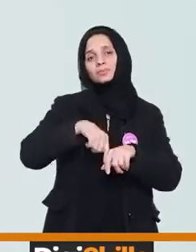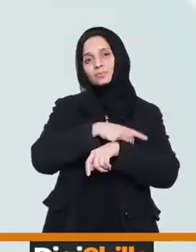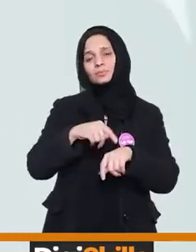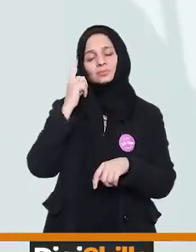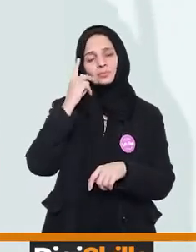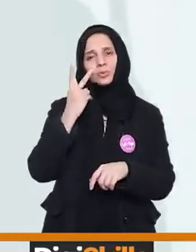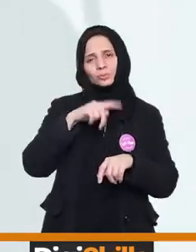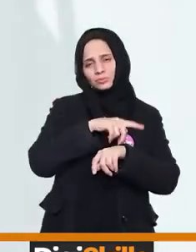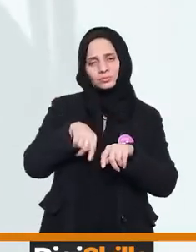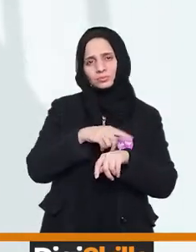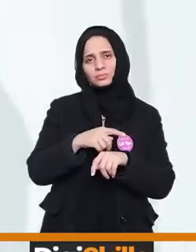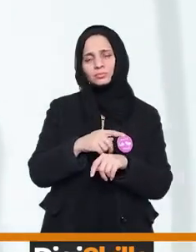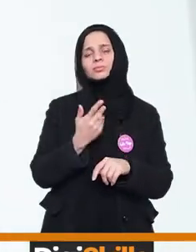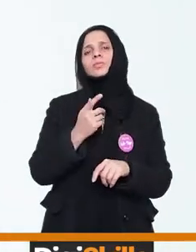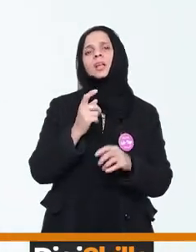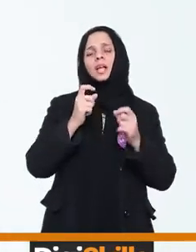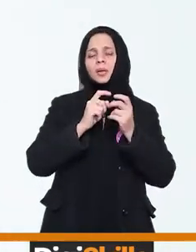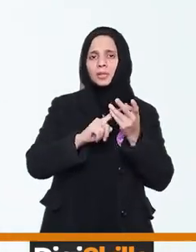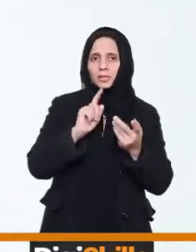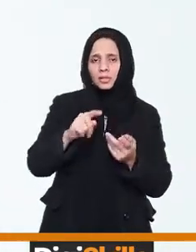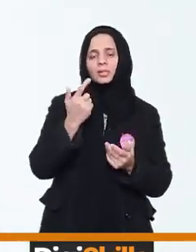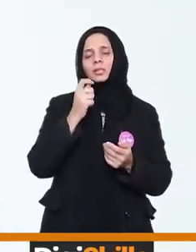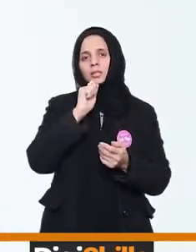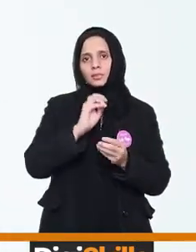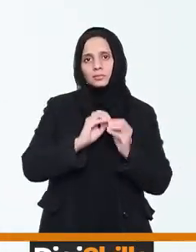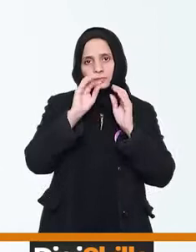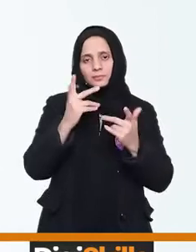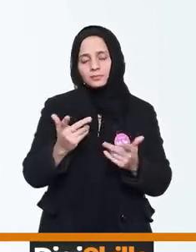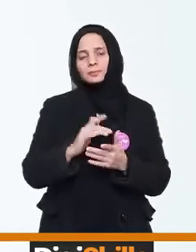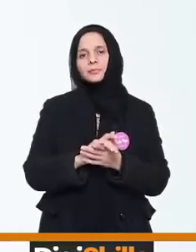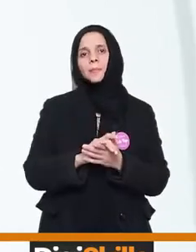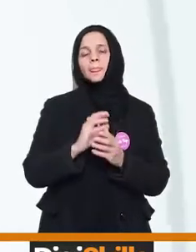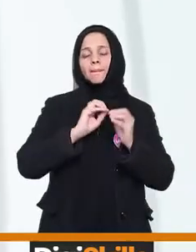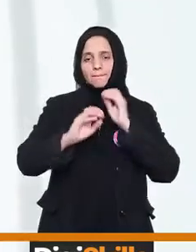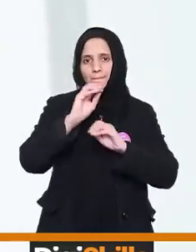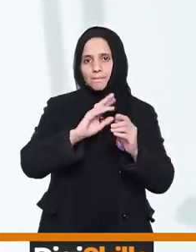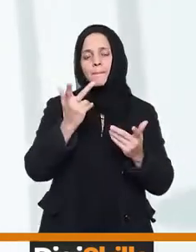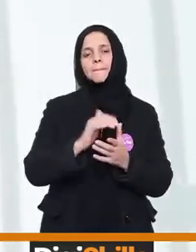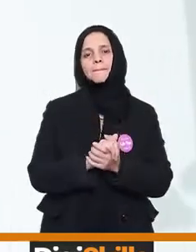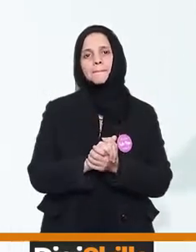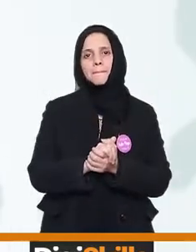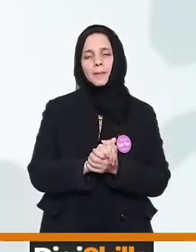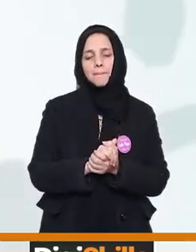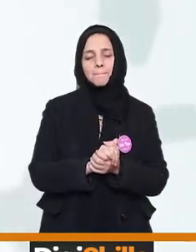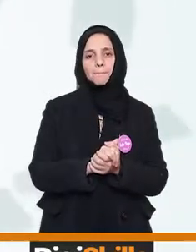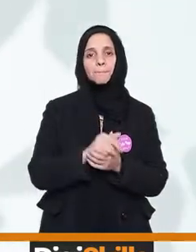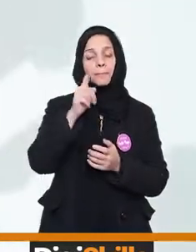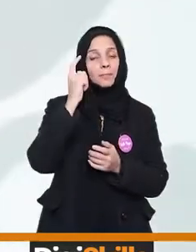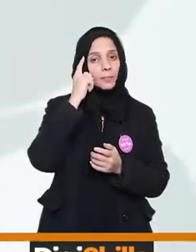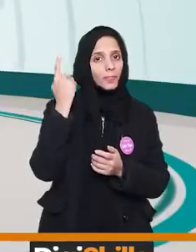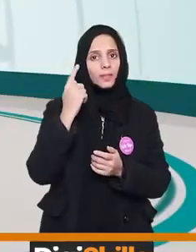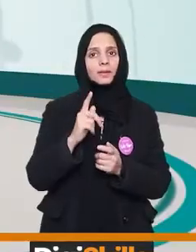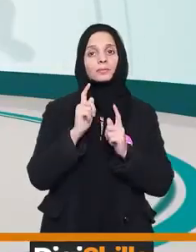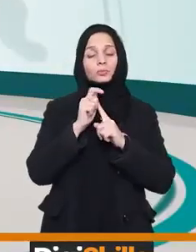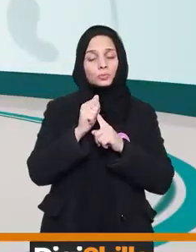کام 2 گھنٹے لیتا ہے، چاہے وہ بڈنگ ہے، چاہے وہ سروسز کا کام ہے، چاہے وہ پروڈکشن کا فیز ہے، تو حضور